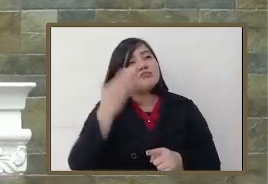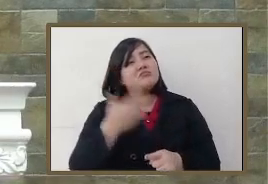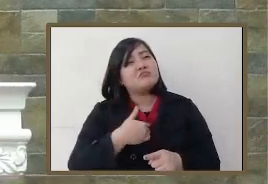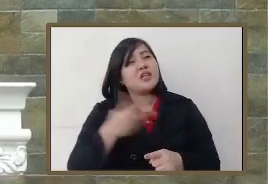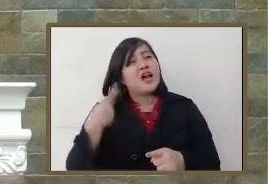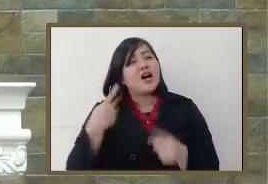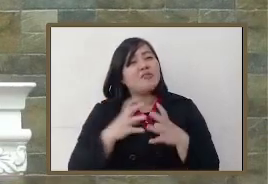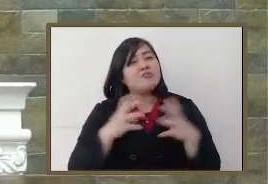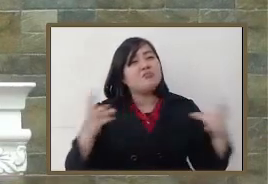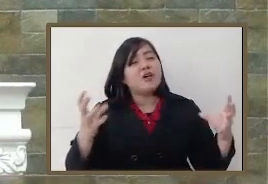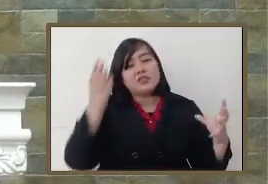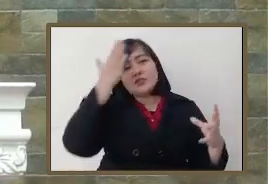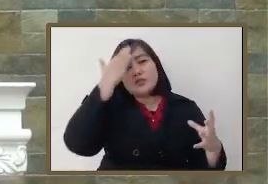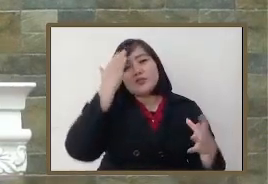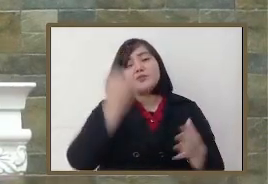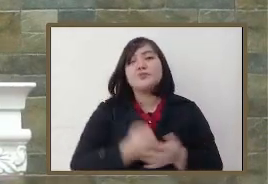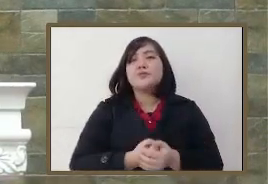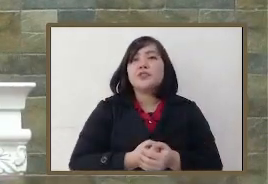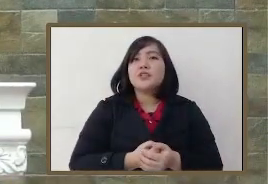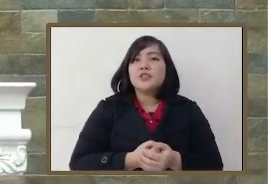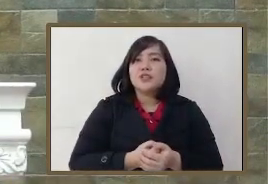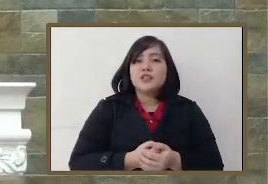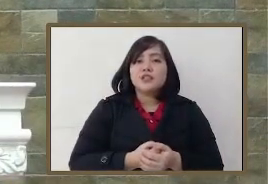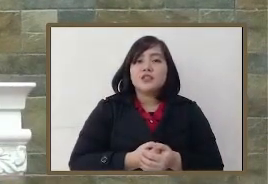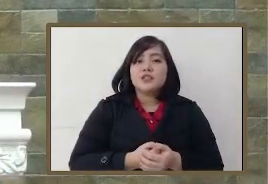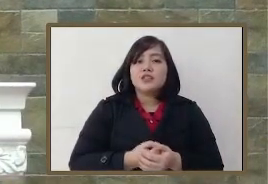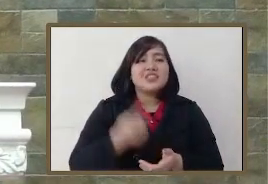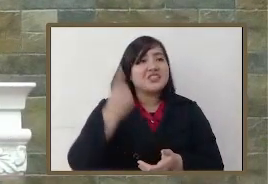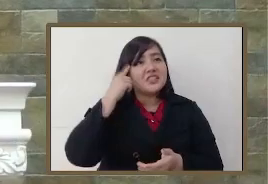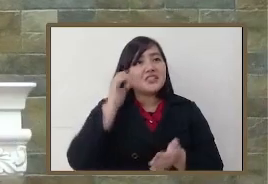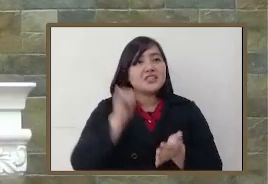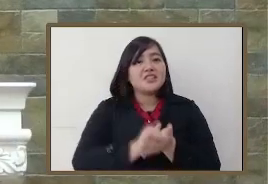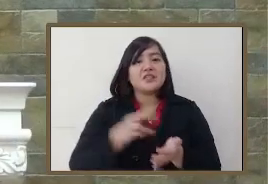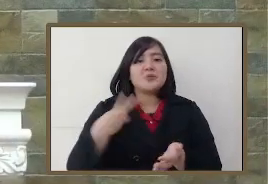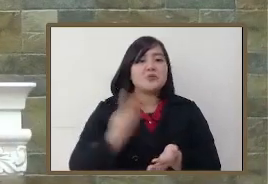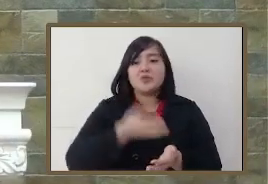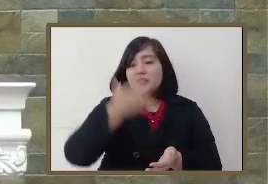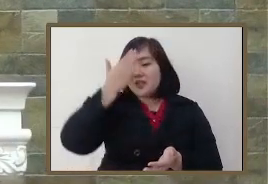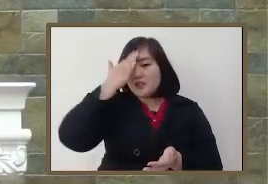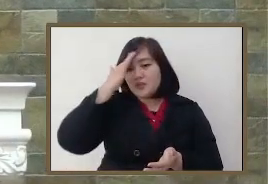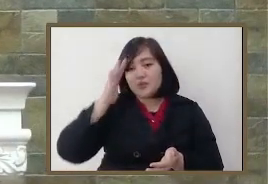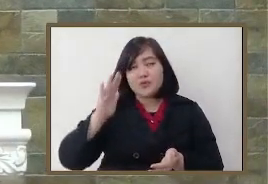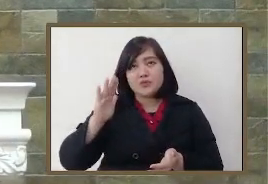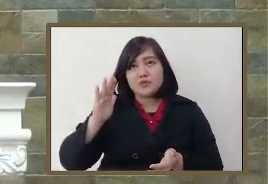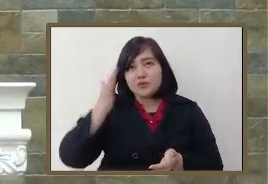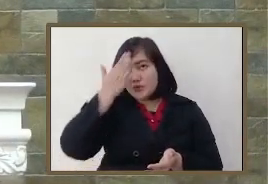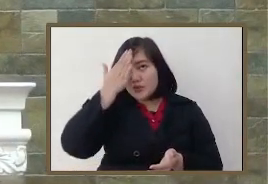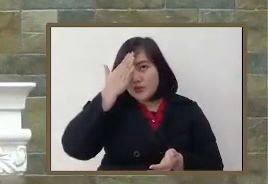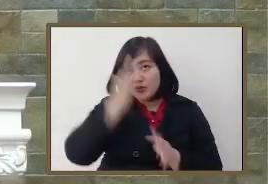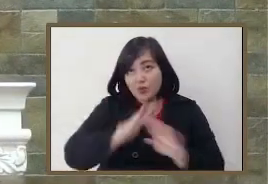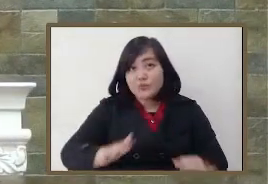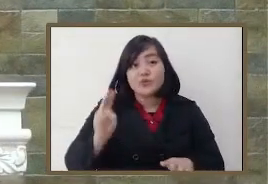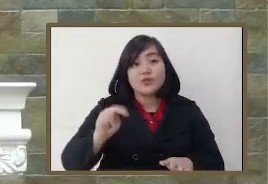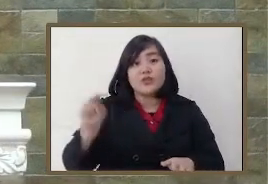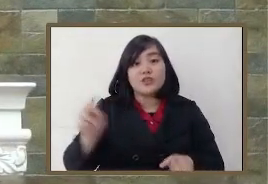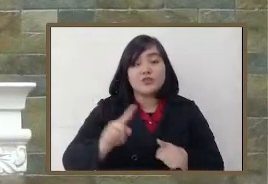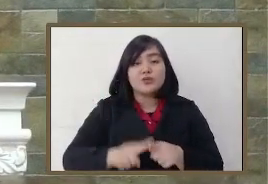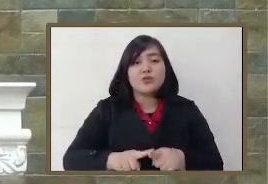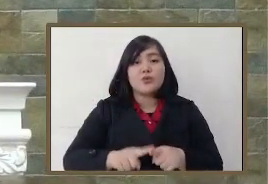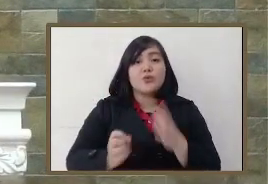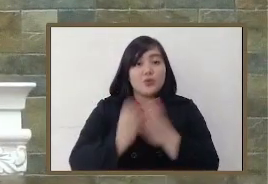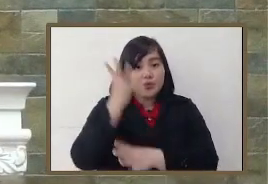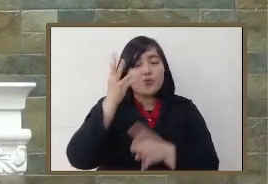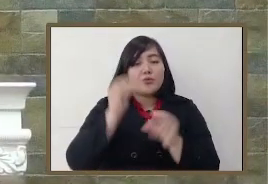parabang hindi ko na kailangan itong isang bagay na ito. You know, ang totoo niyan, yun ang nagsasabi na talagang kailangan mo